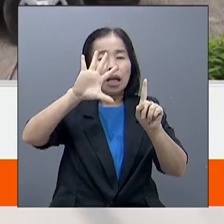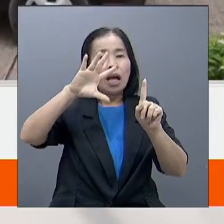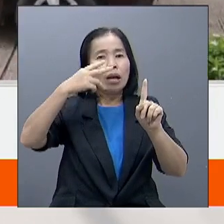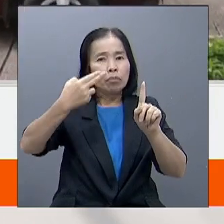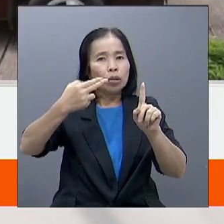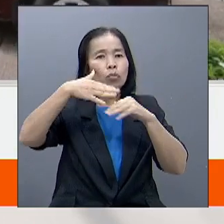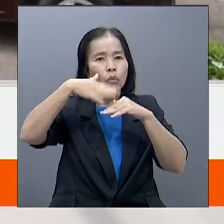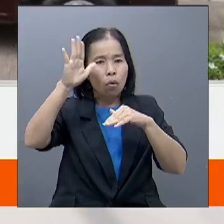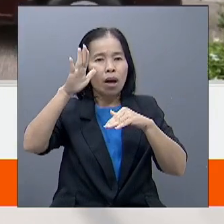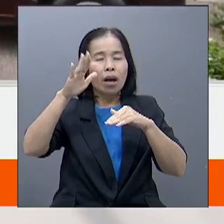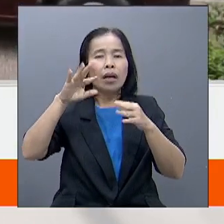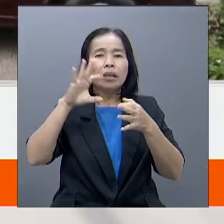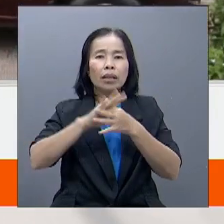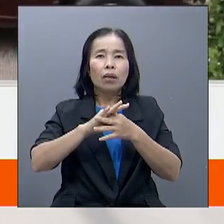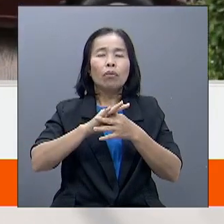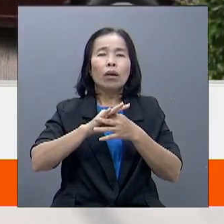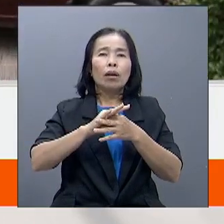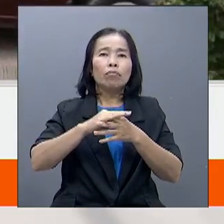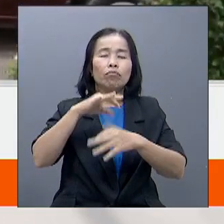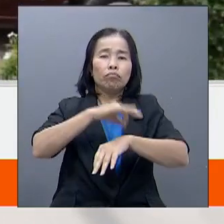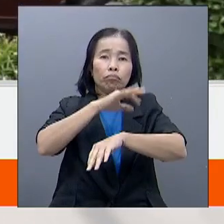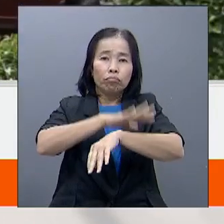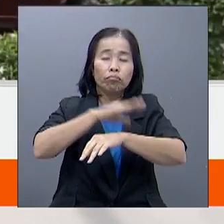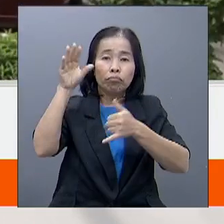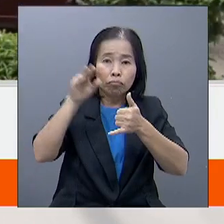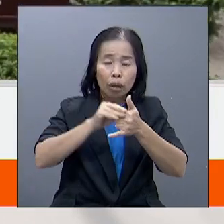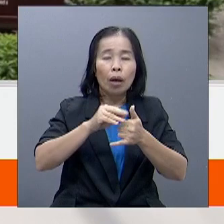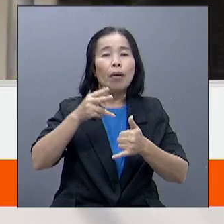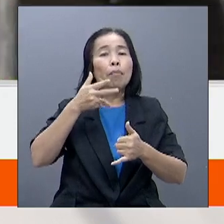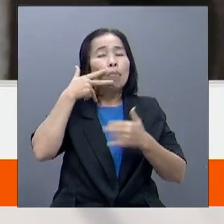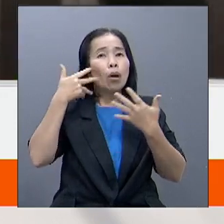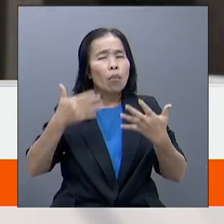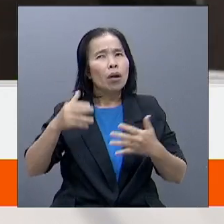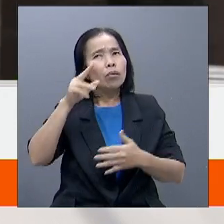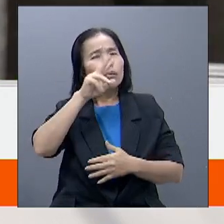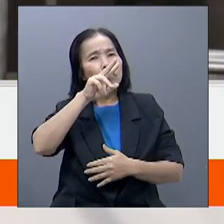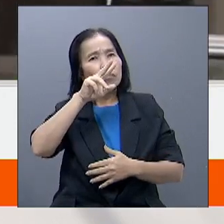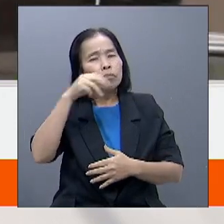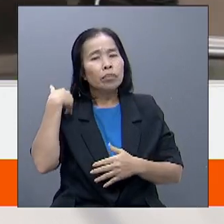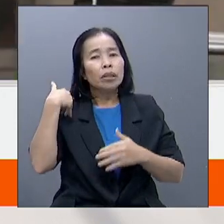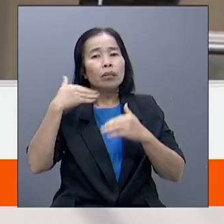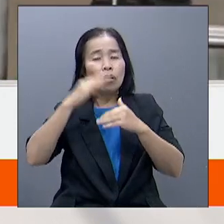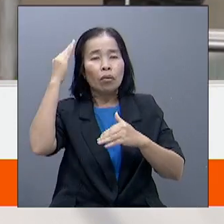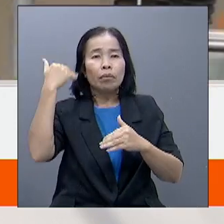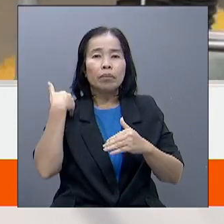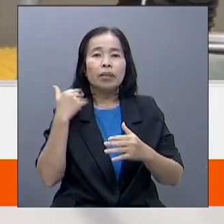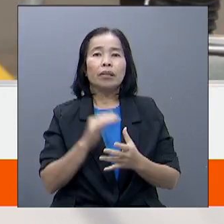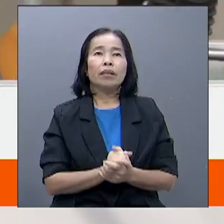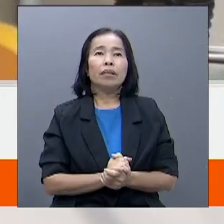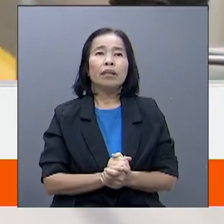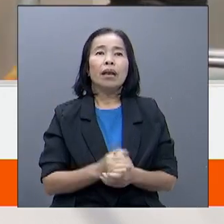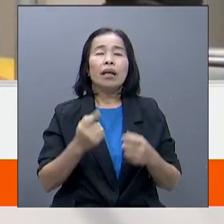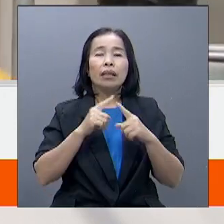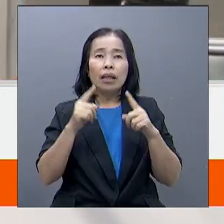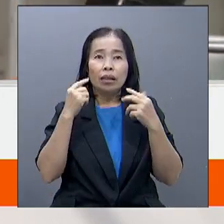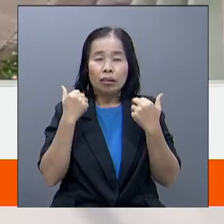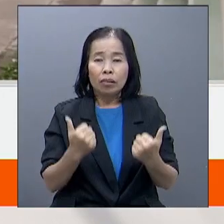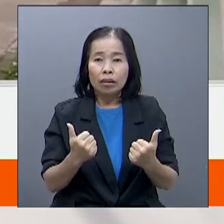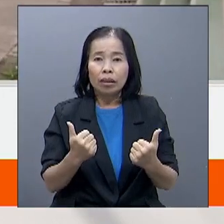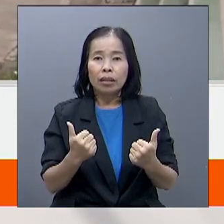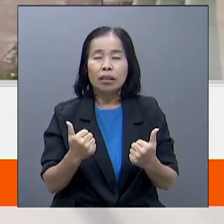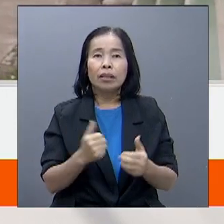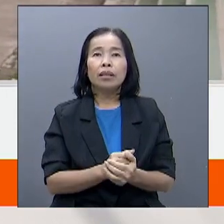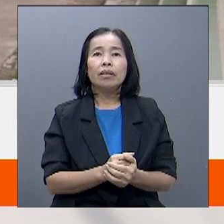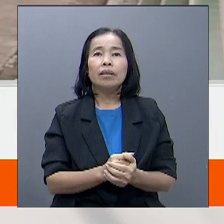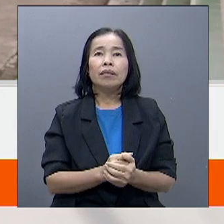ตราการป่วยในตอนว่า232คนต่อประชากรแสนหนึ่งนะครับที่จะป่วยเป็นไข้เลือดออก